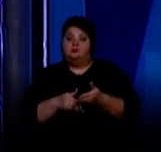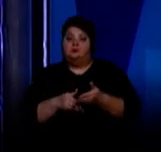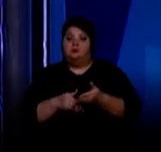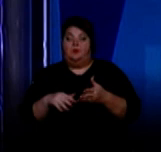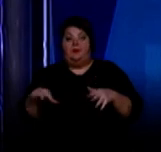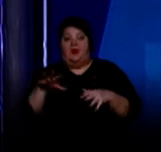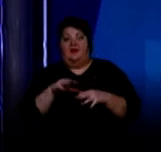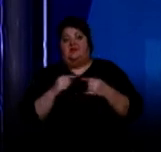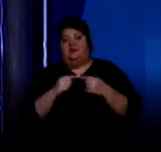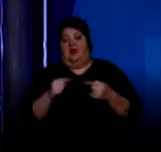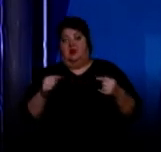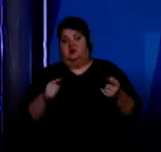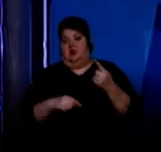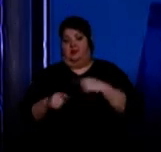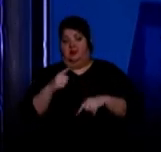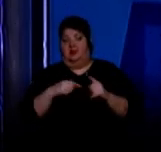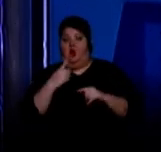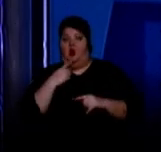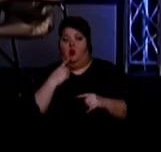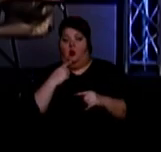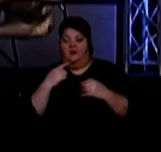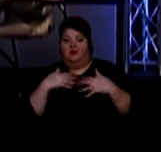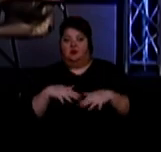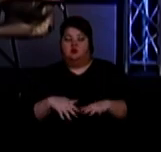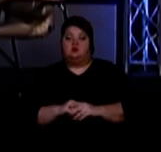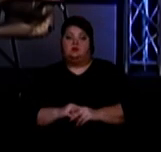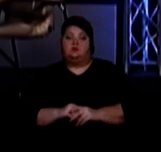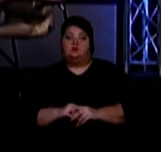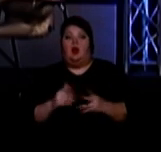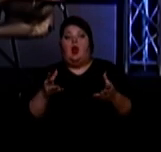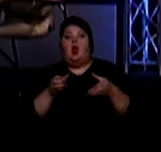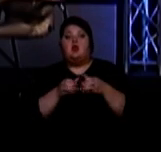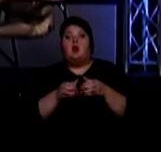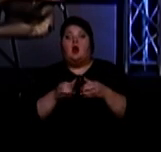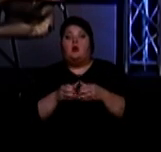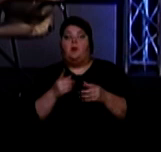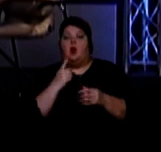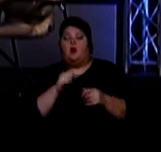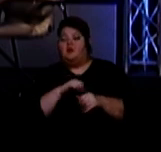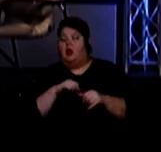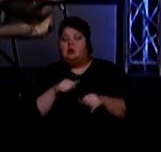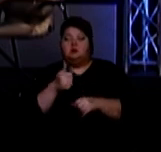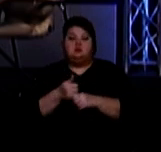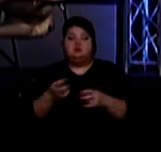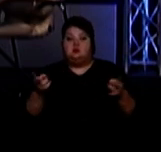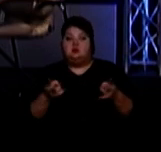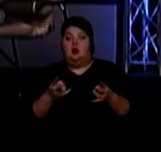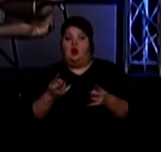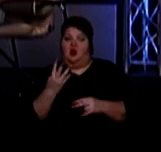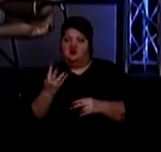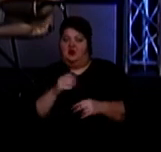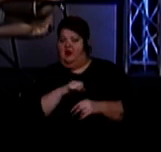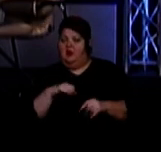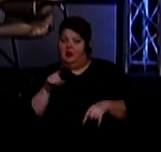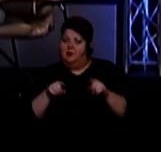Все інше вивертається в кров'яне русло. Які групи крові найпотрібніші? Четверта найрідкісніша чи